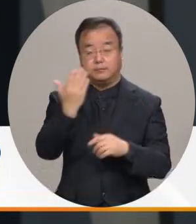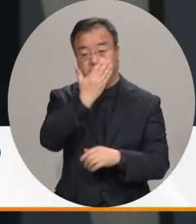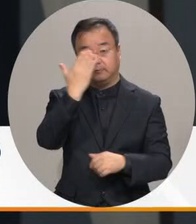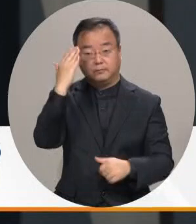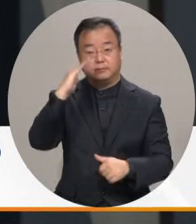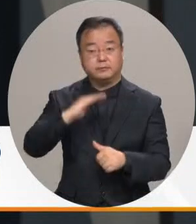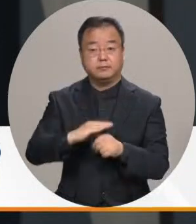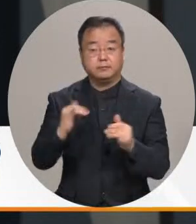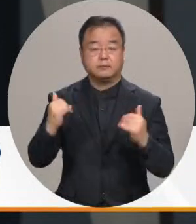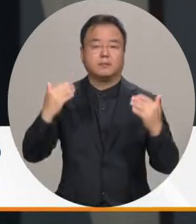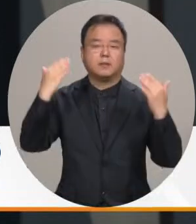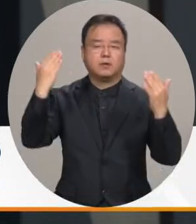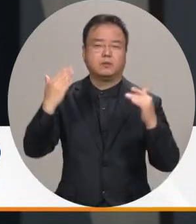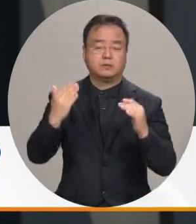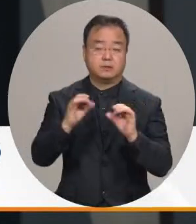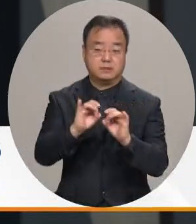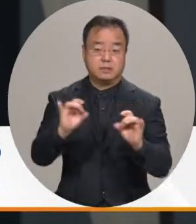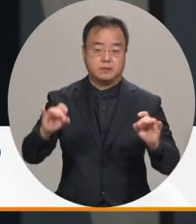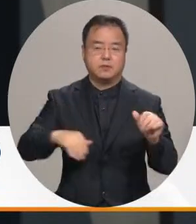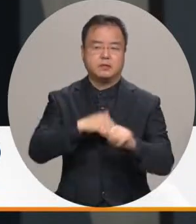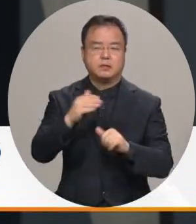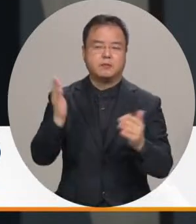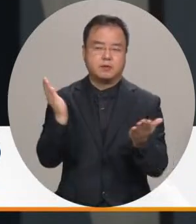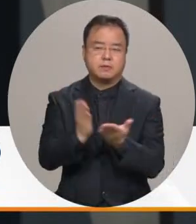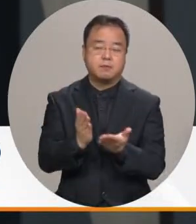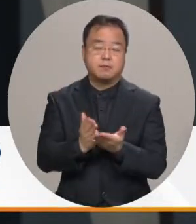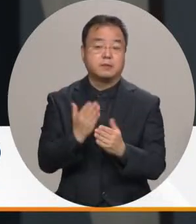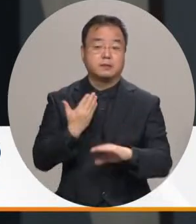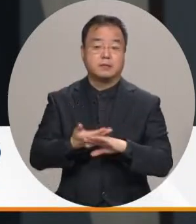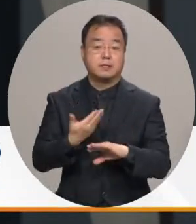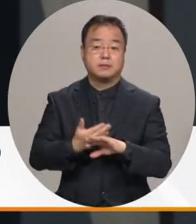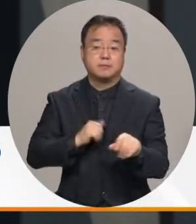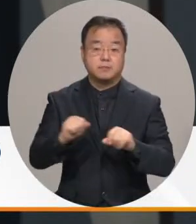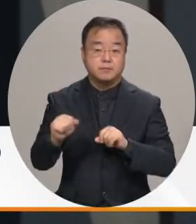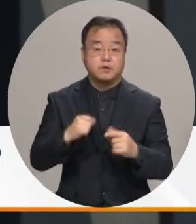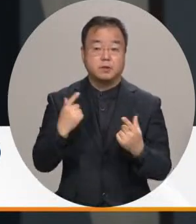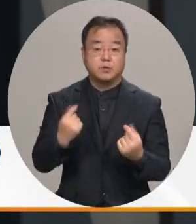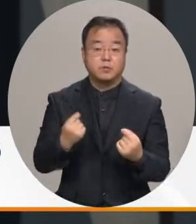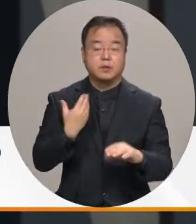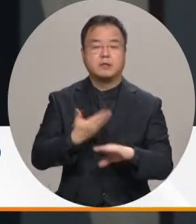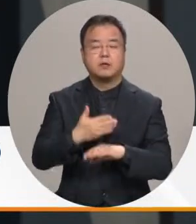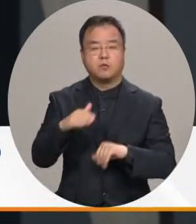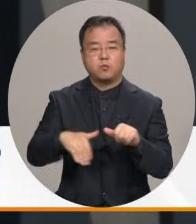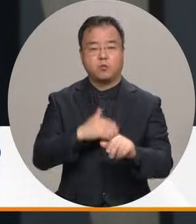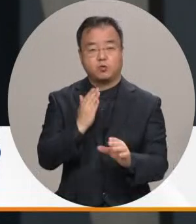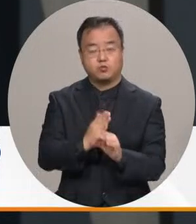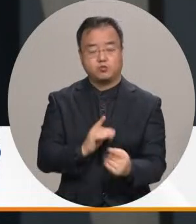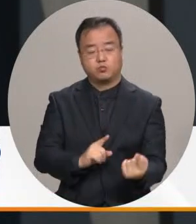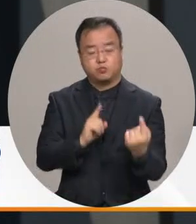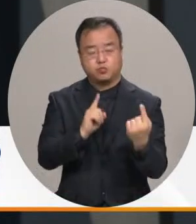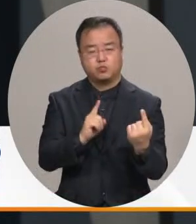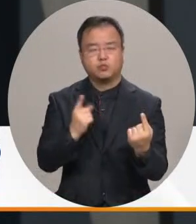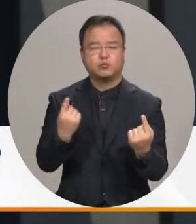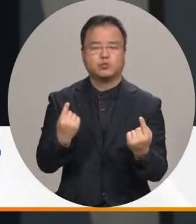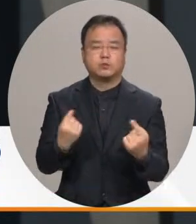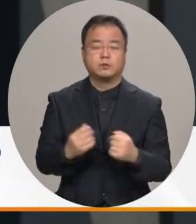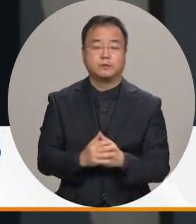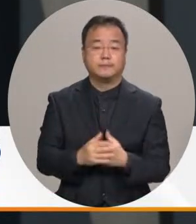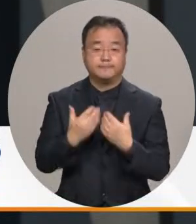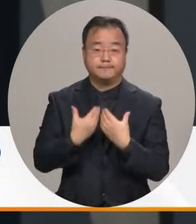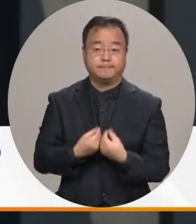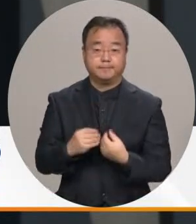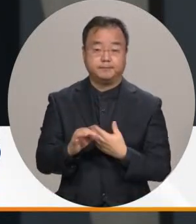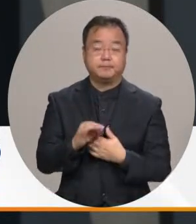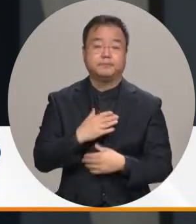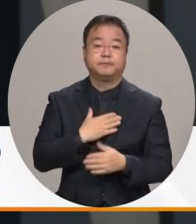아니어도 어른들도 각자의 자기 상황에 따라 다르게 대응하듯이 다른 환경에 놓여 있다고 생각합니다. 예를 들면 제